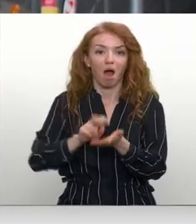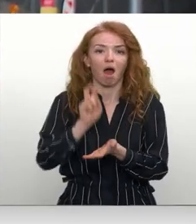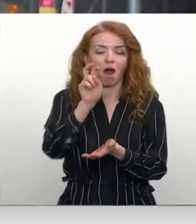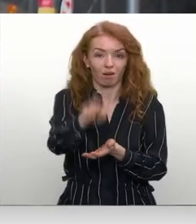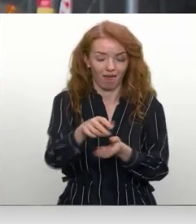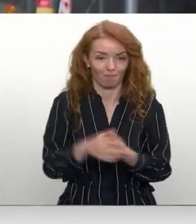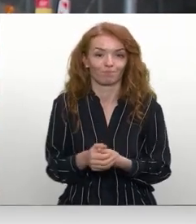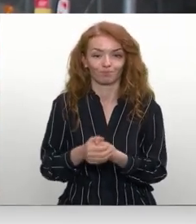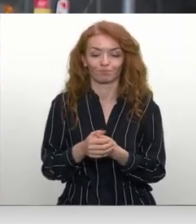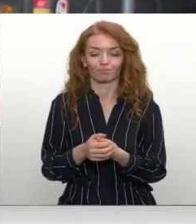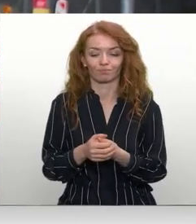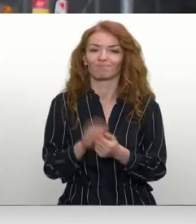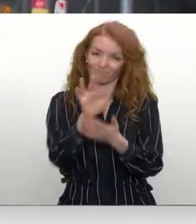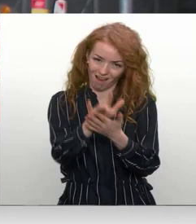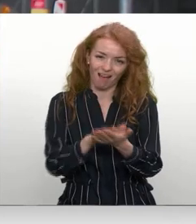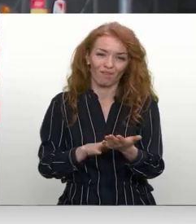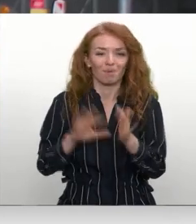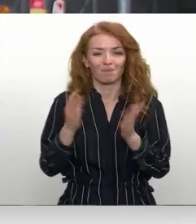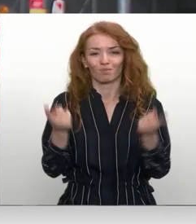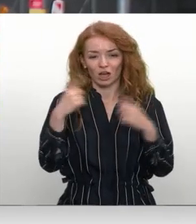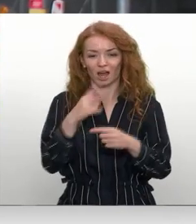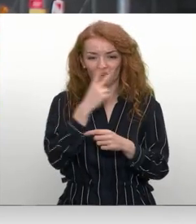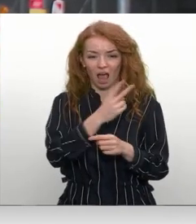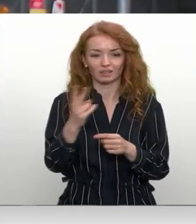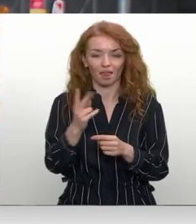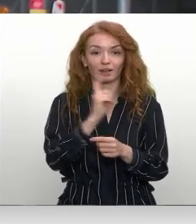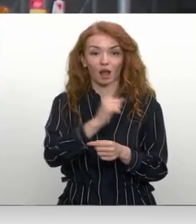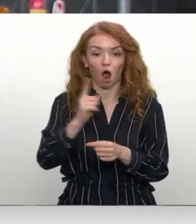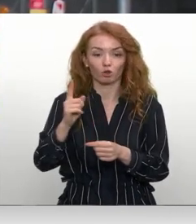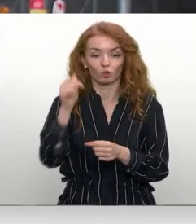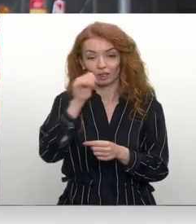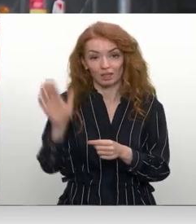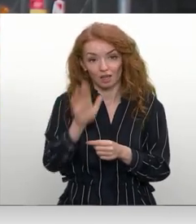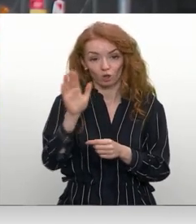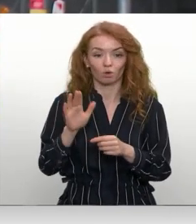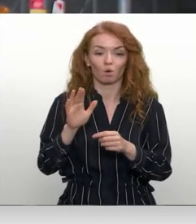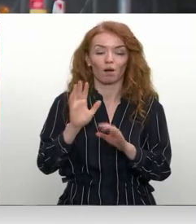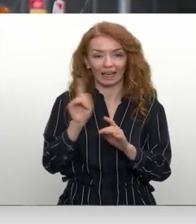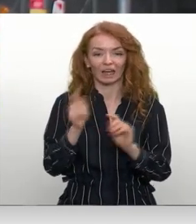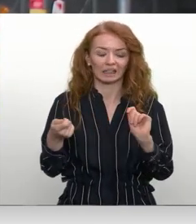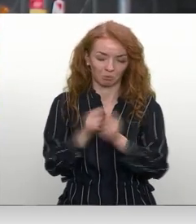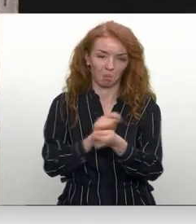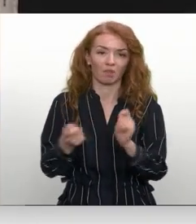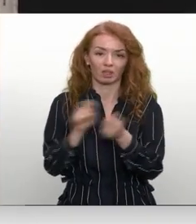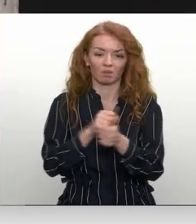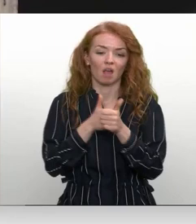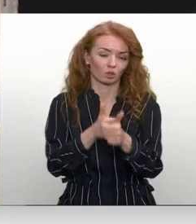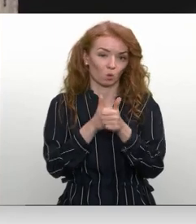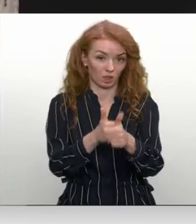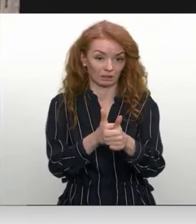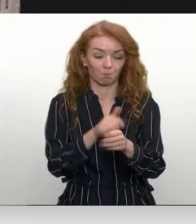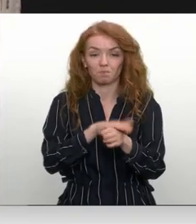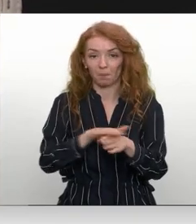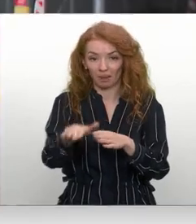tiešām jāatvainojas, bet šobrīd jāskatās gan rīz vai katru dienu vai katru otro dienu uz izmaiņām un jāsako līdz. Pilnā